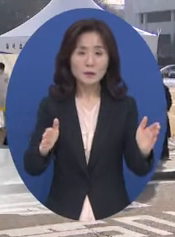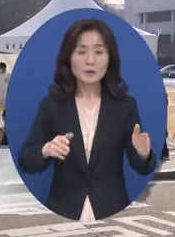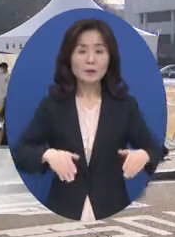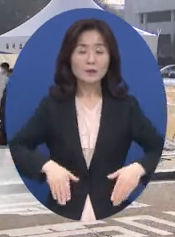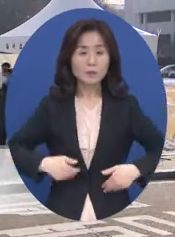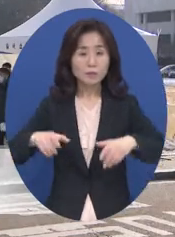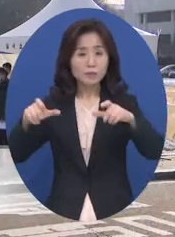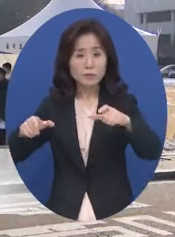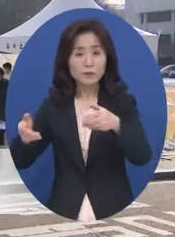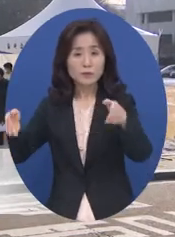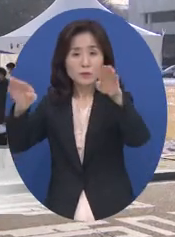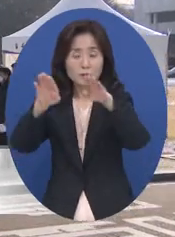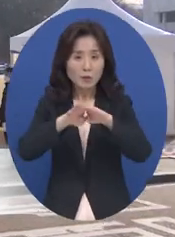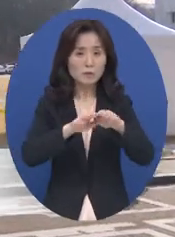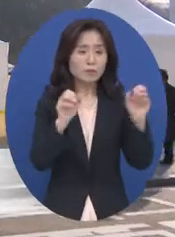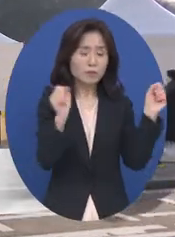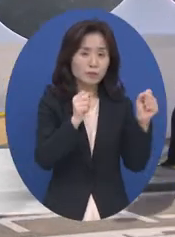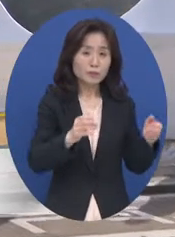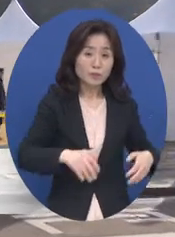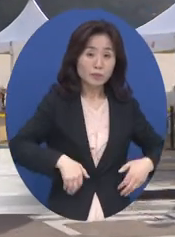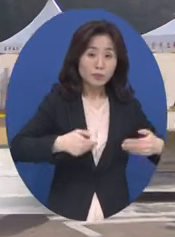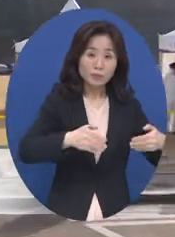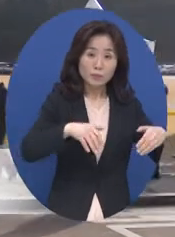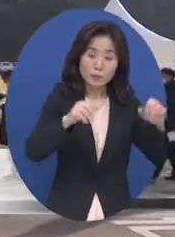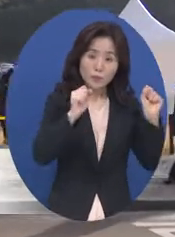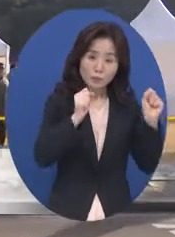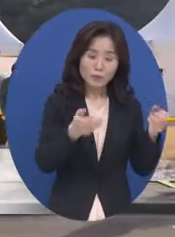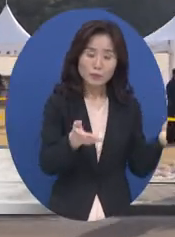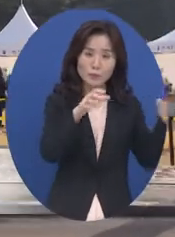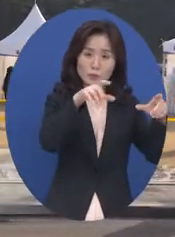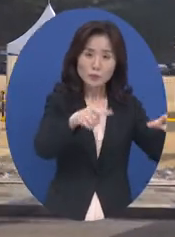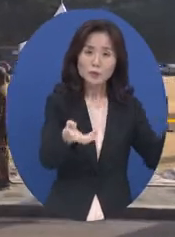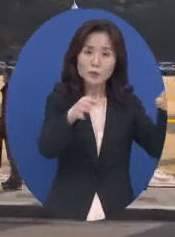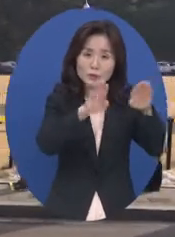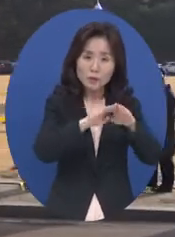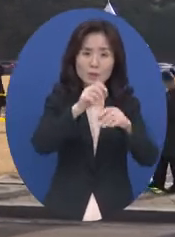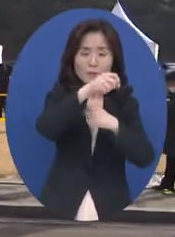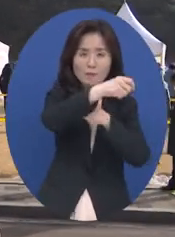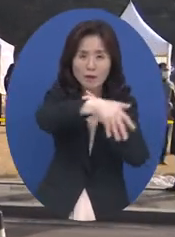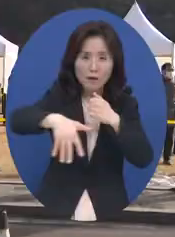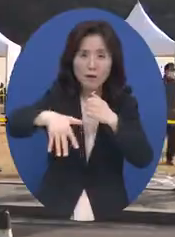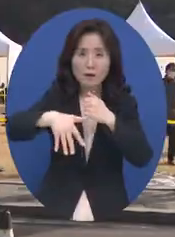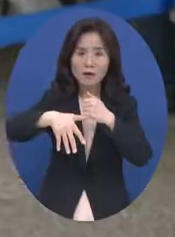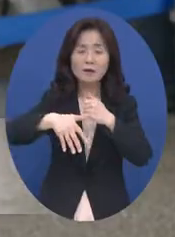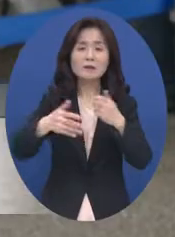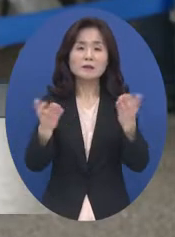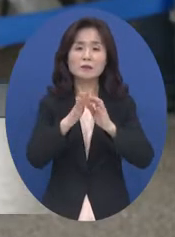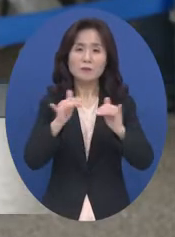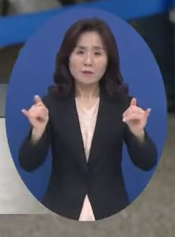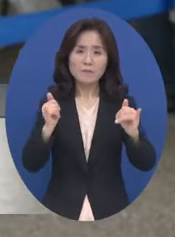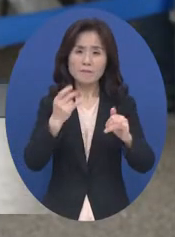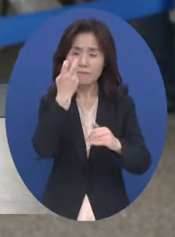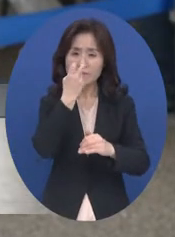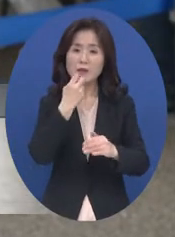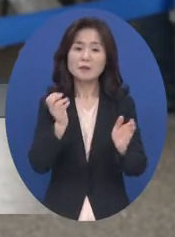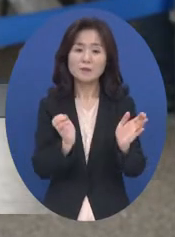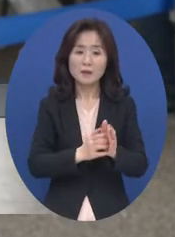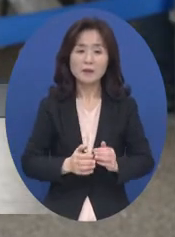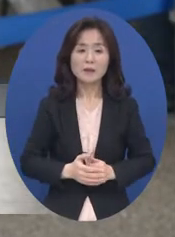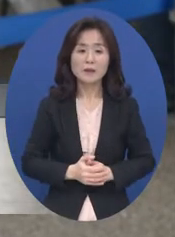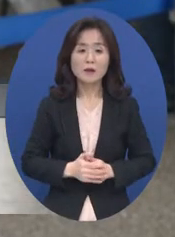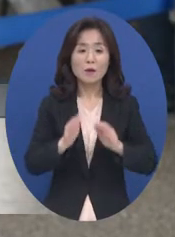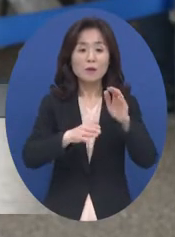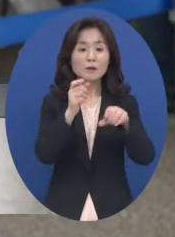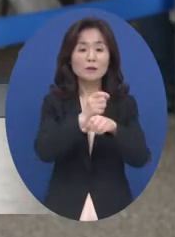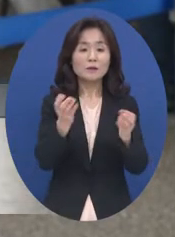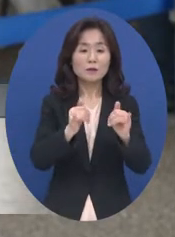남부청과 북부청, 산하기관, 구천 900여 명의 직원이 선제 검사를 받았습니다. 공직자로서 저희가